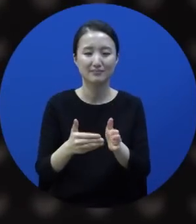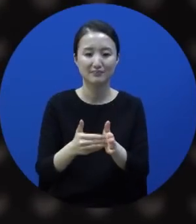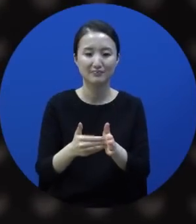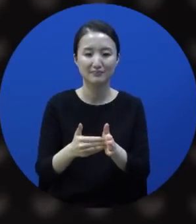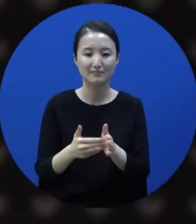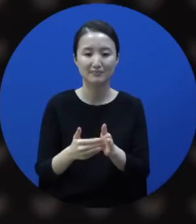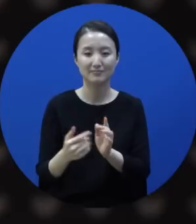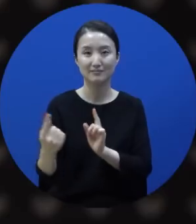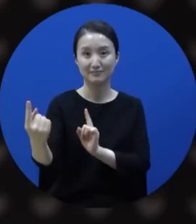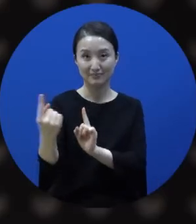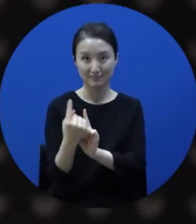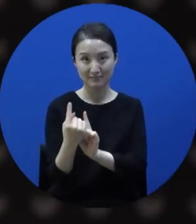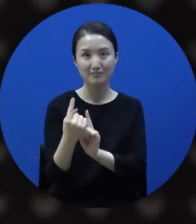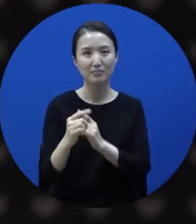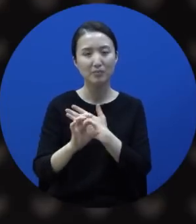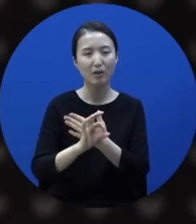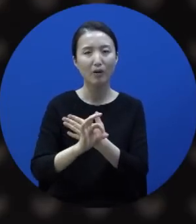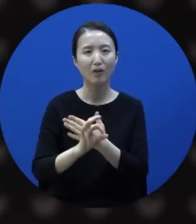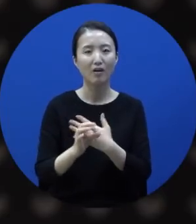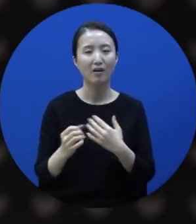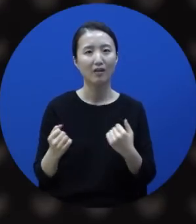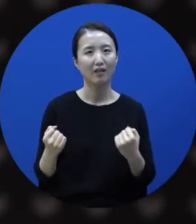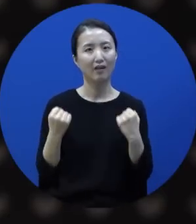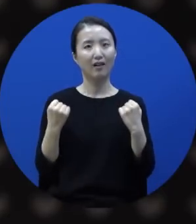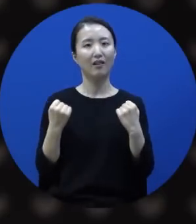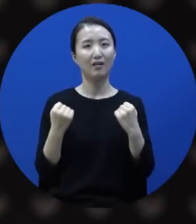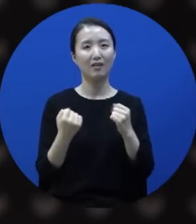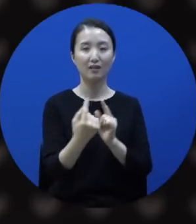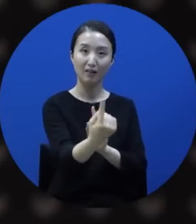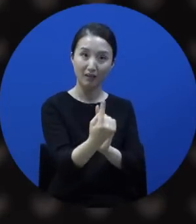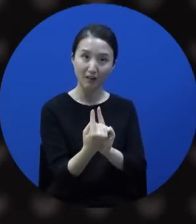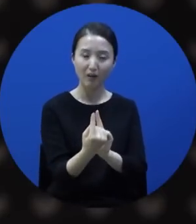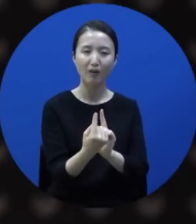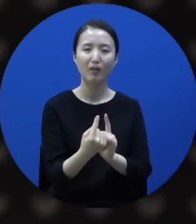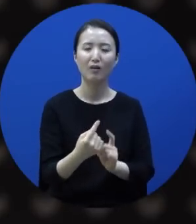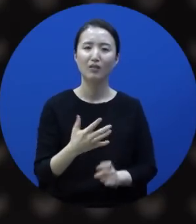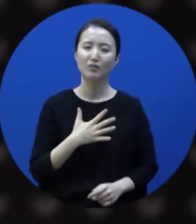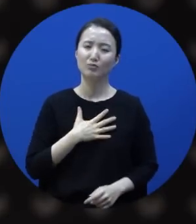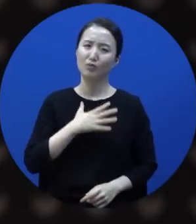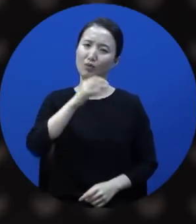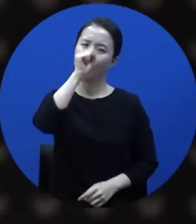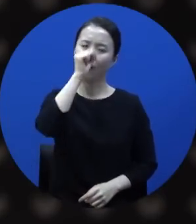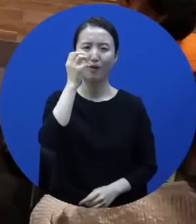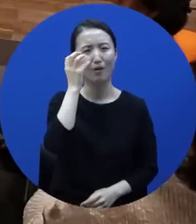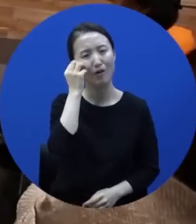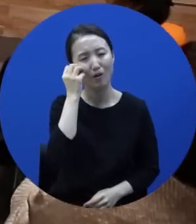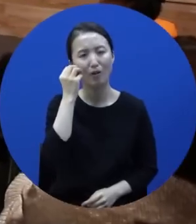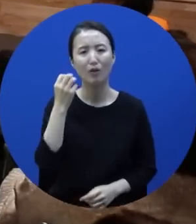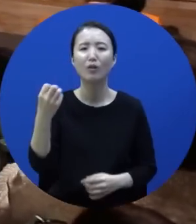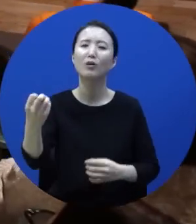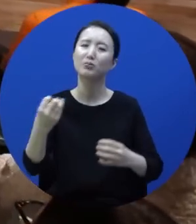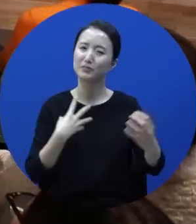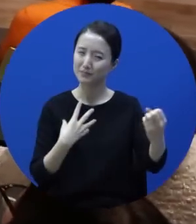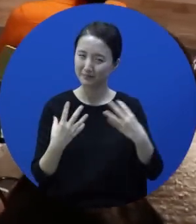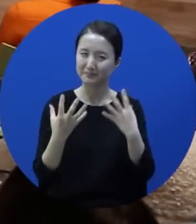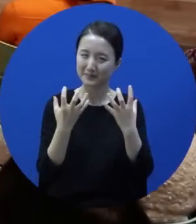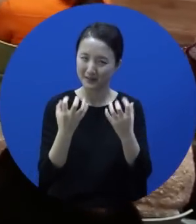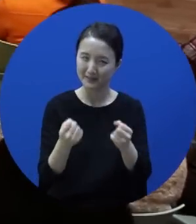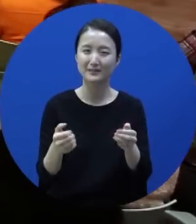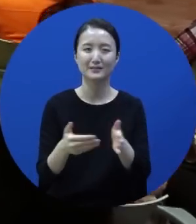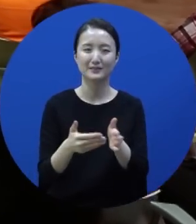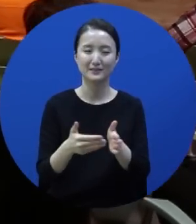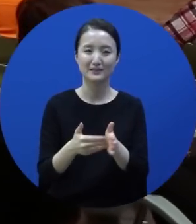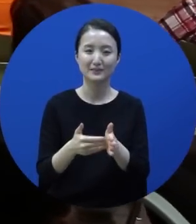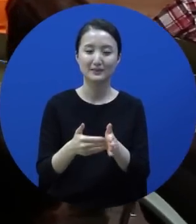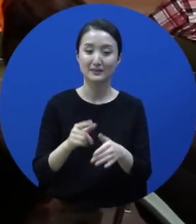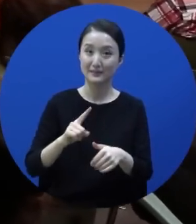이상하게 기운이 나. 너 만나면 이상하게 기분이 좋아져. 이런 얘기 많이 들었습니다. 그래서 제가 브랜드 명을 지을 때 그런